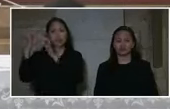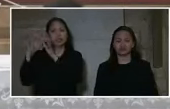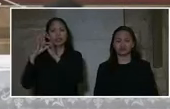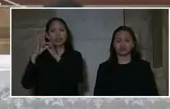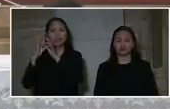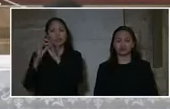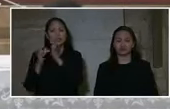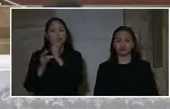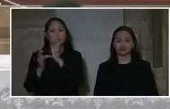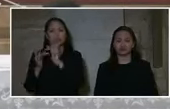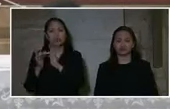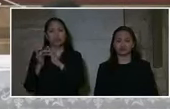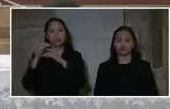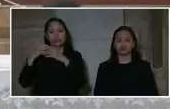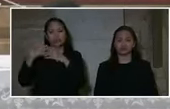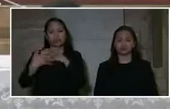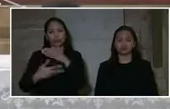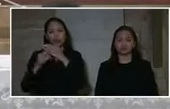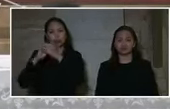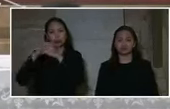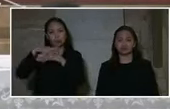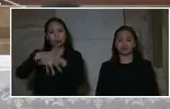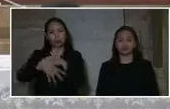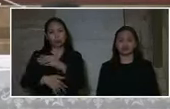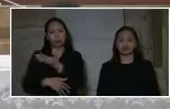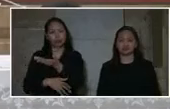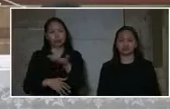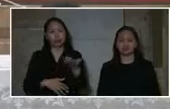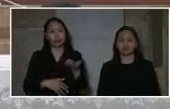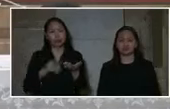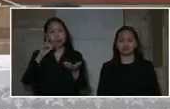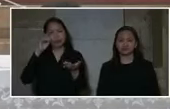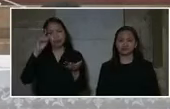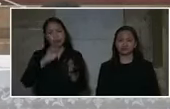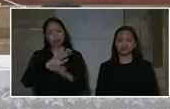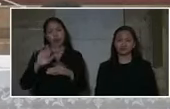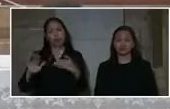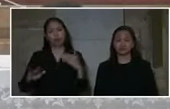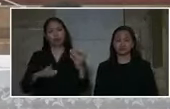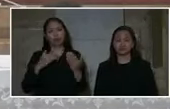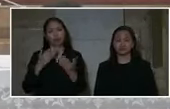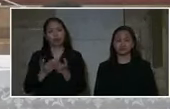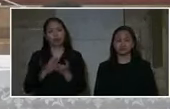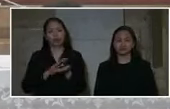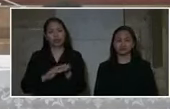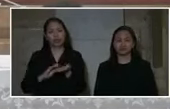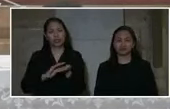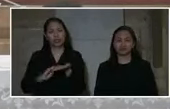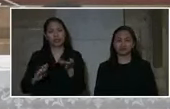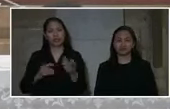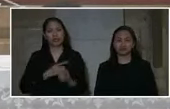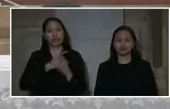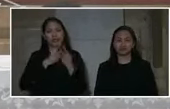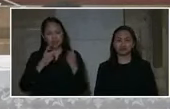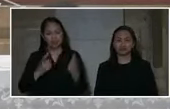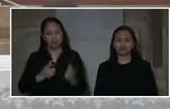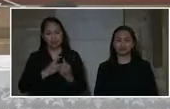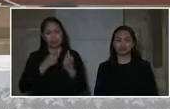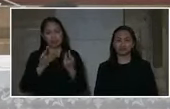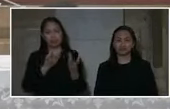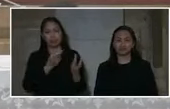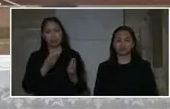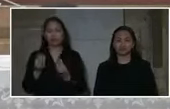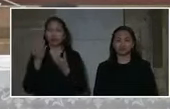na ibubuhos para sa inyo at para sa lahat sa kapagpapatawad ng mga kasalanan. Gawin ninyo